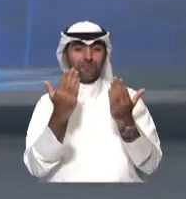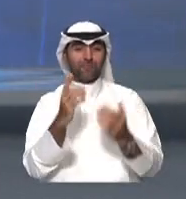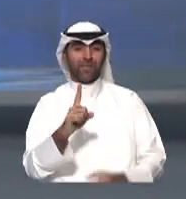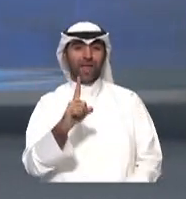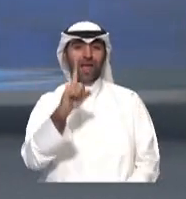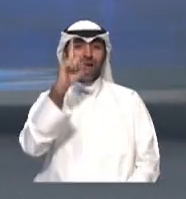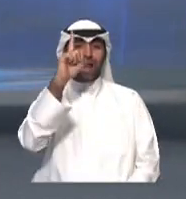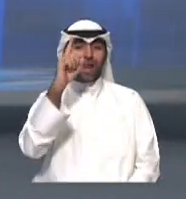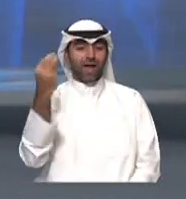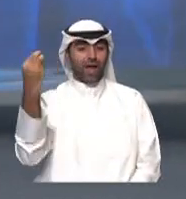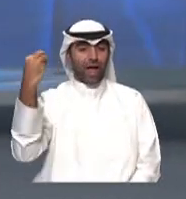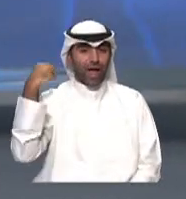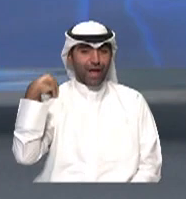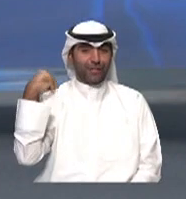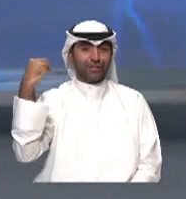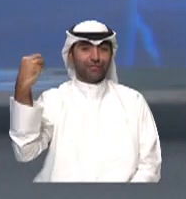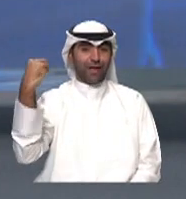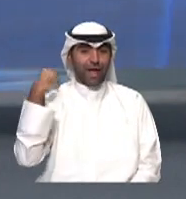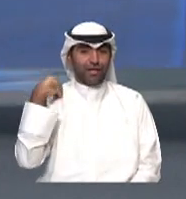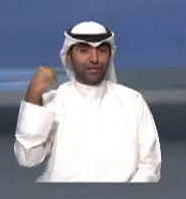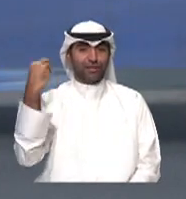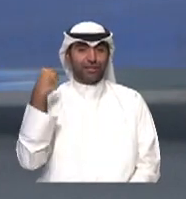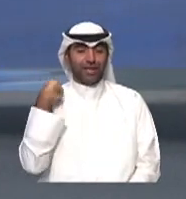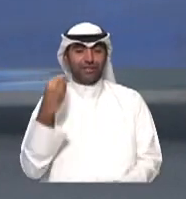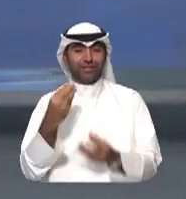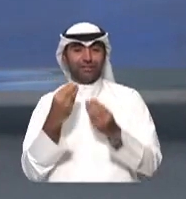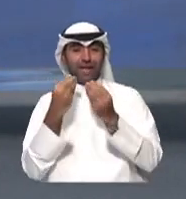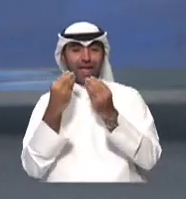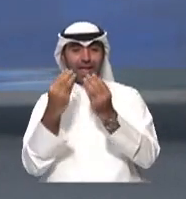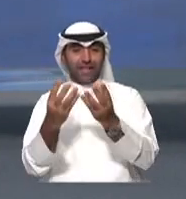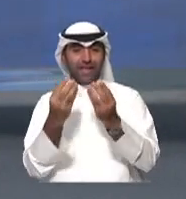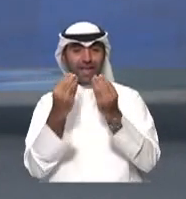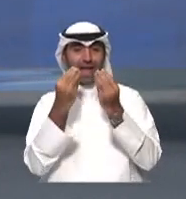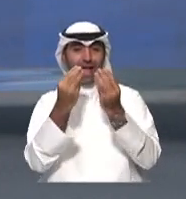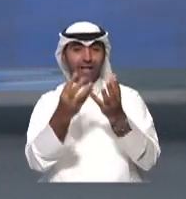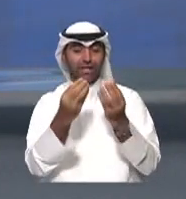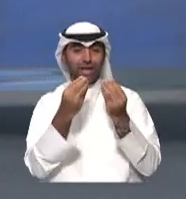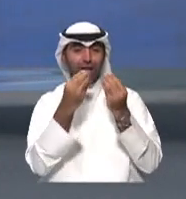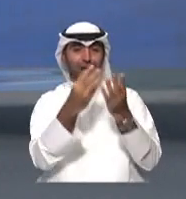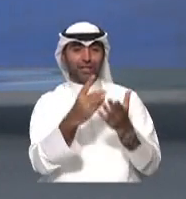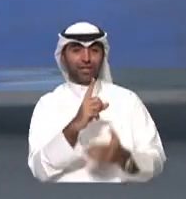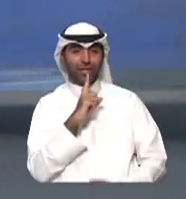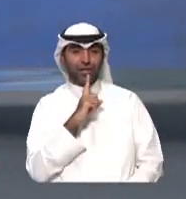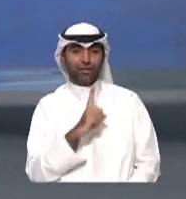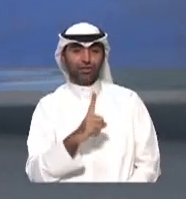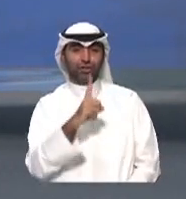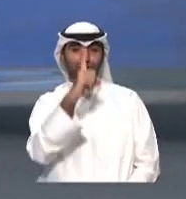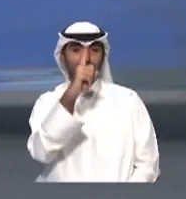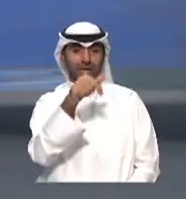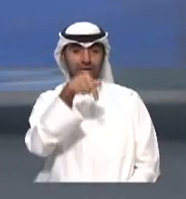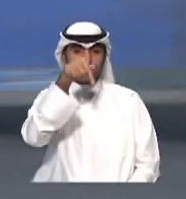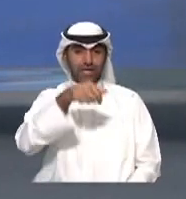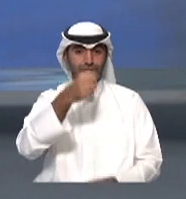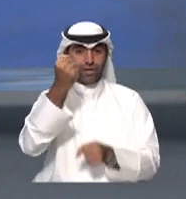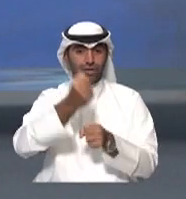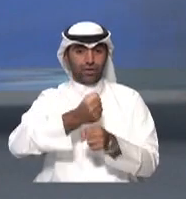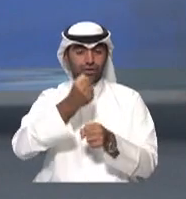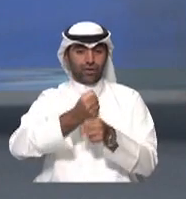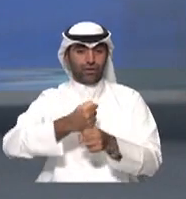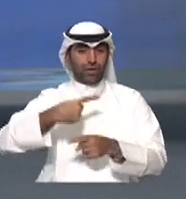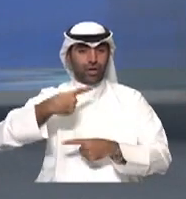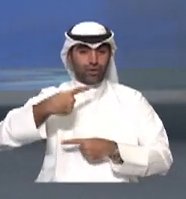قراءات إيجابية تعزز من تحسن الأوضاع الصحية في ظل جائحة كوفيد-19،